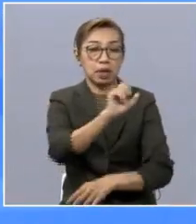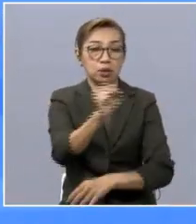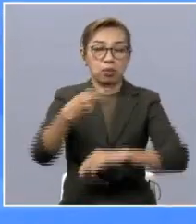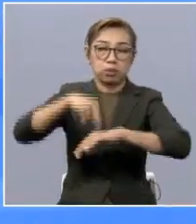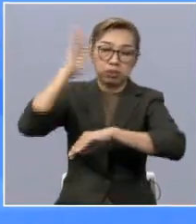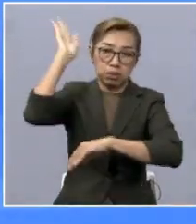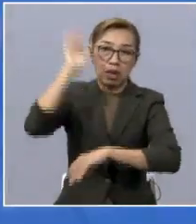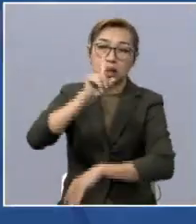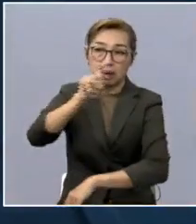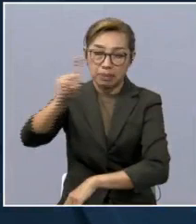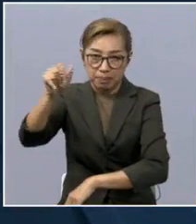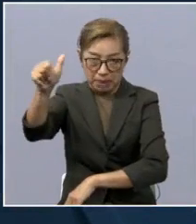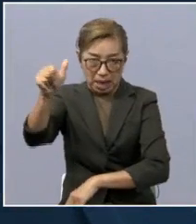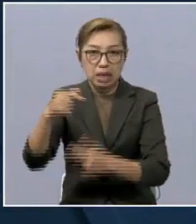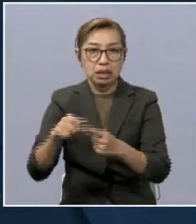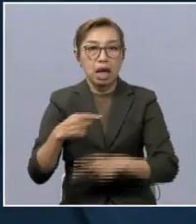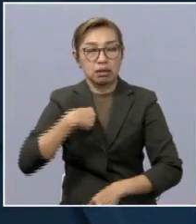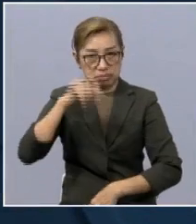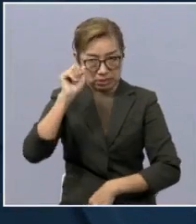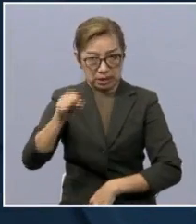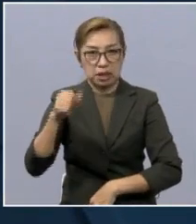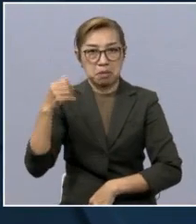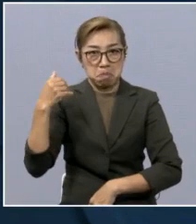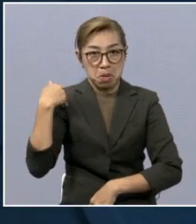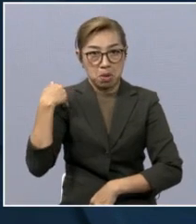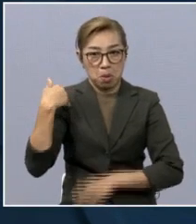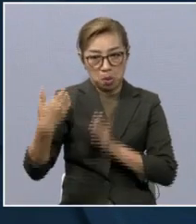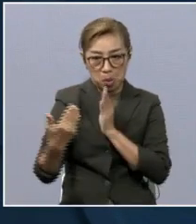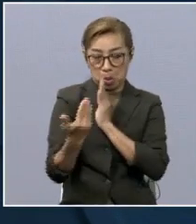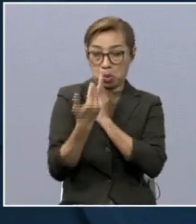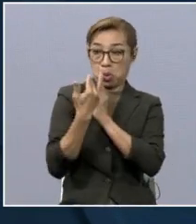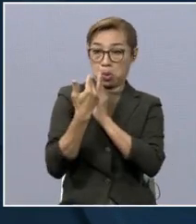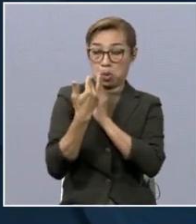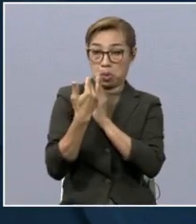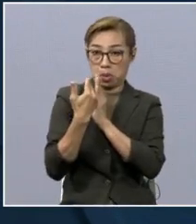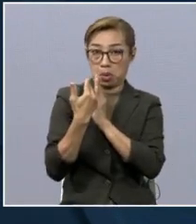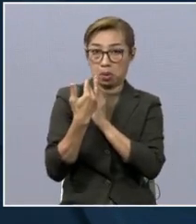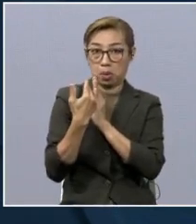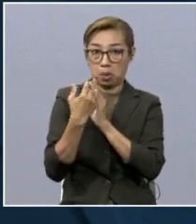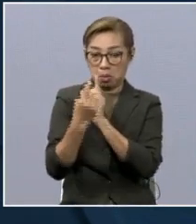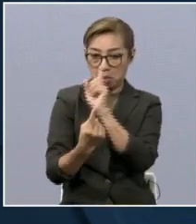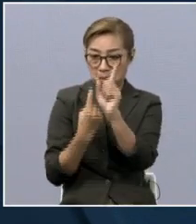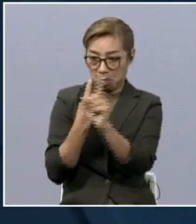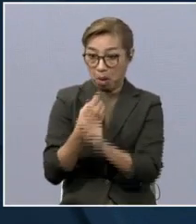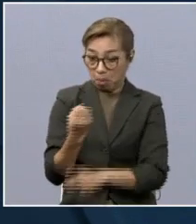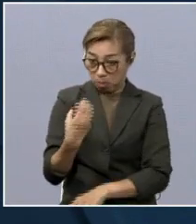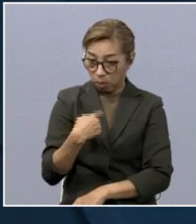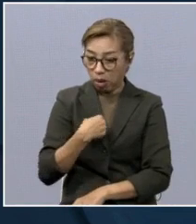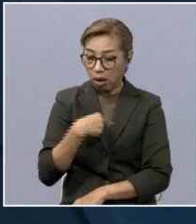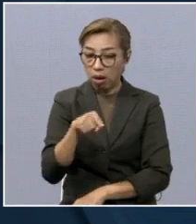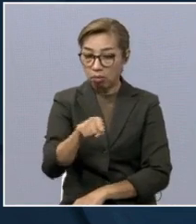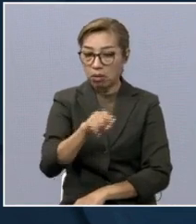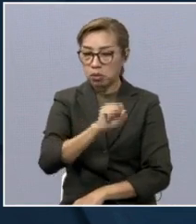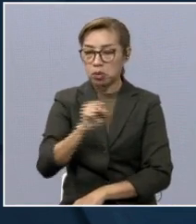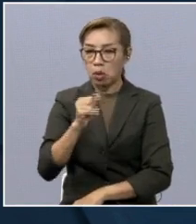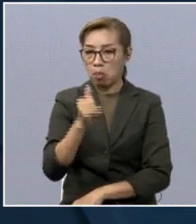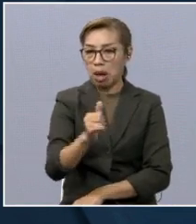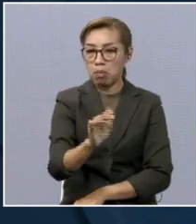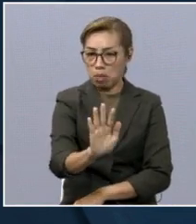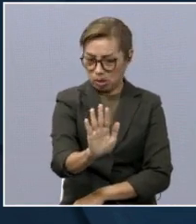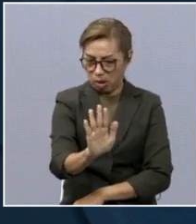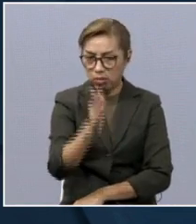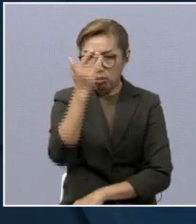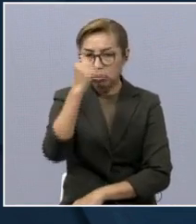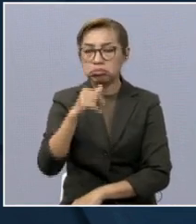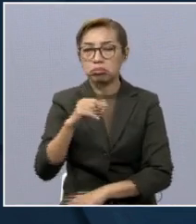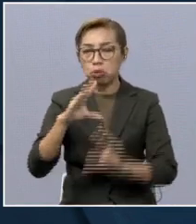นี้ครับว่ามีคนติดต่อมาให้ตนว่าต้องการให้องค์ประชุมล่มเพราะไม่อยากเปิดอภิปรายแ